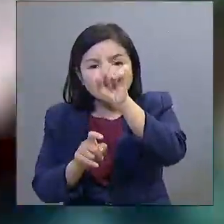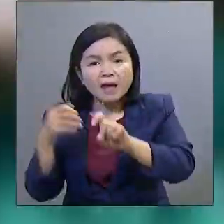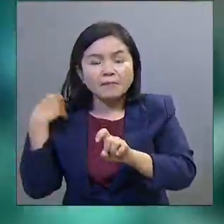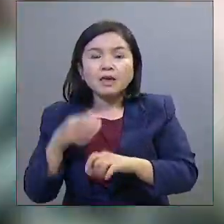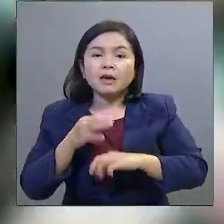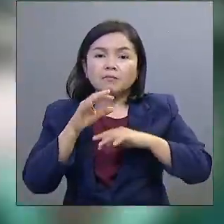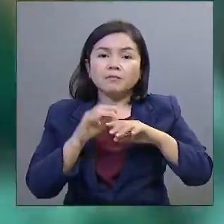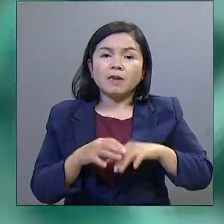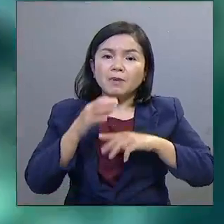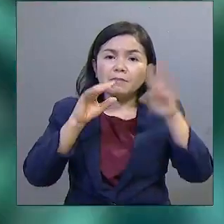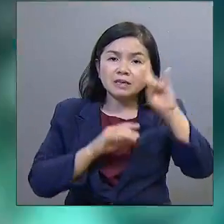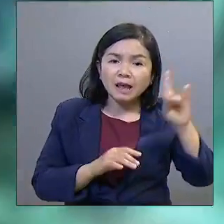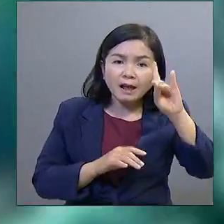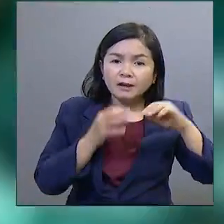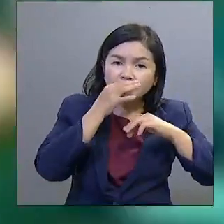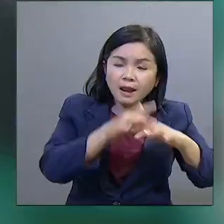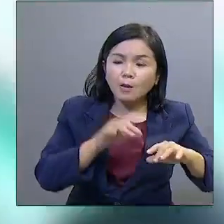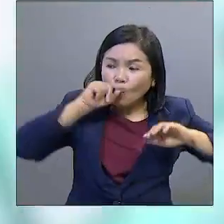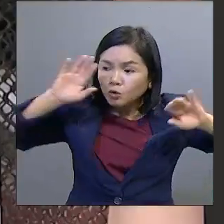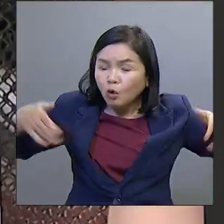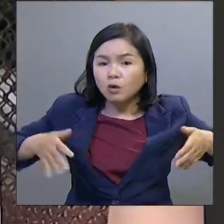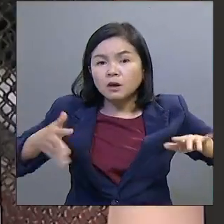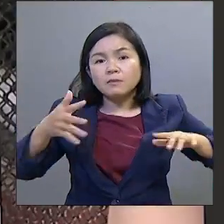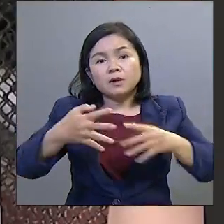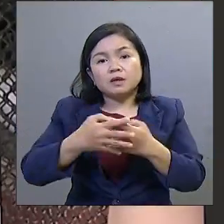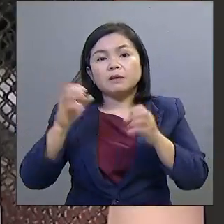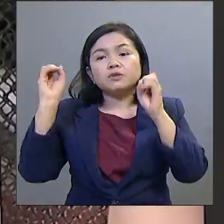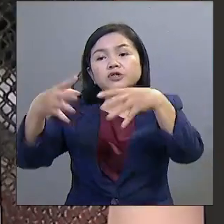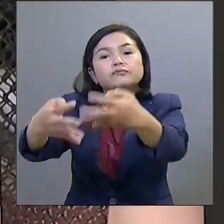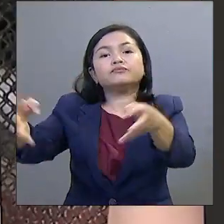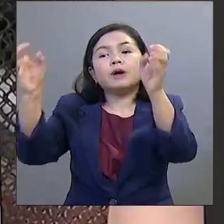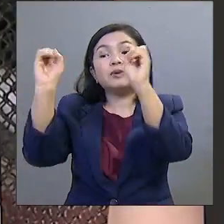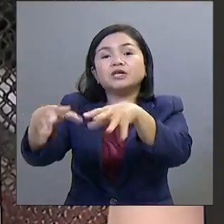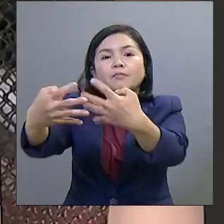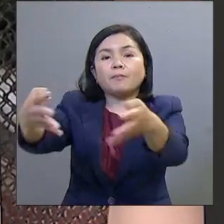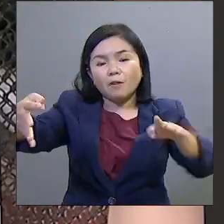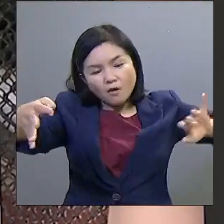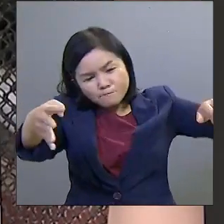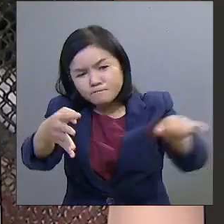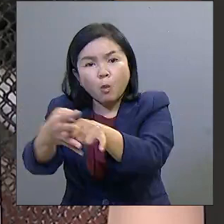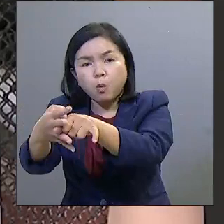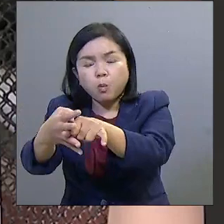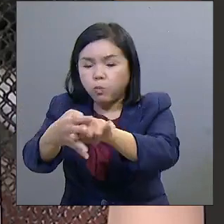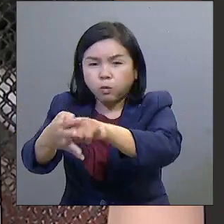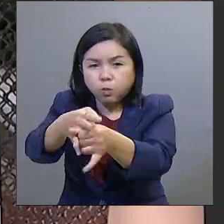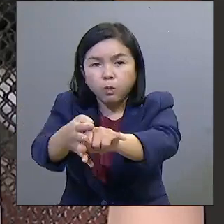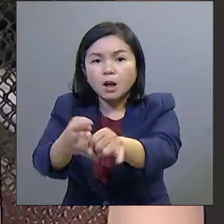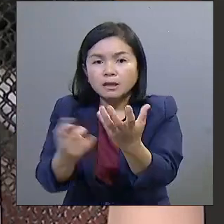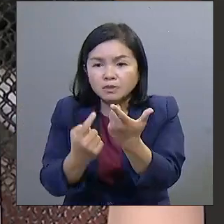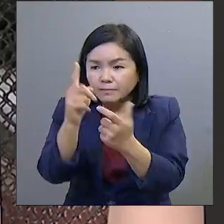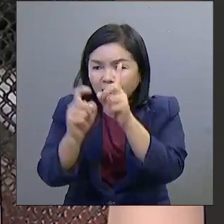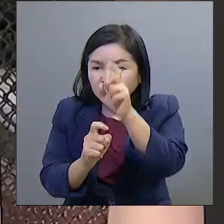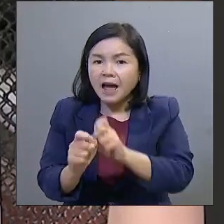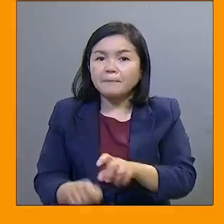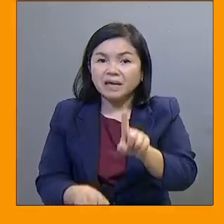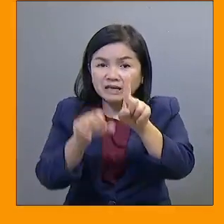ลไม่ใช่แค่สัตว์ทะเลนะพวกนกทะเลหรือว่าอะไรเงี้ยก็จะโดนติดอวนพวกนี้ตายเป็นประมาณแบบถ้าเขานับเขาบอกว่าประมาณ100,000 ตัว